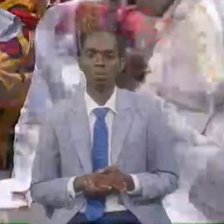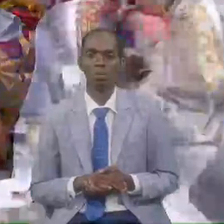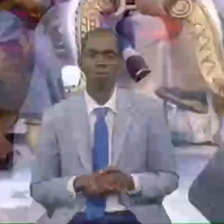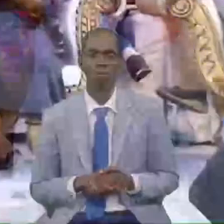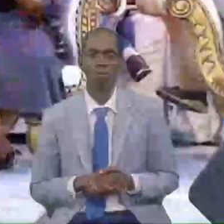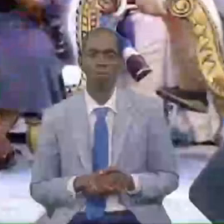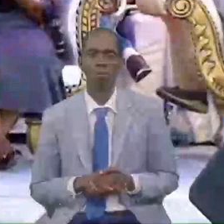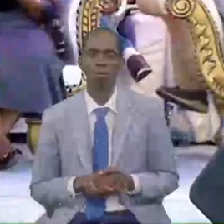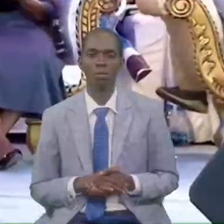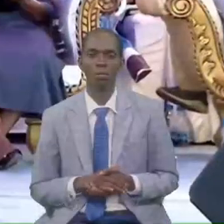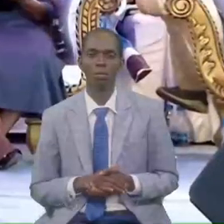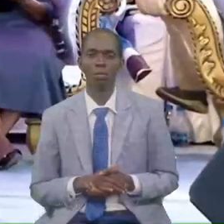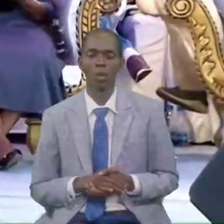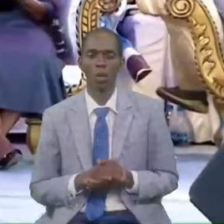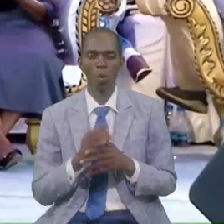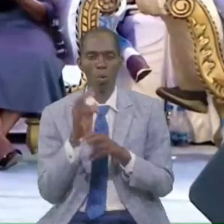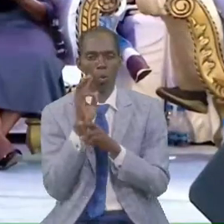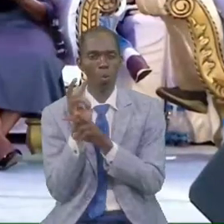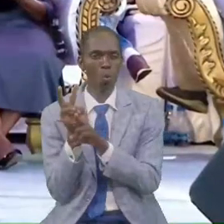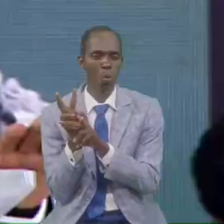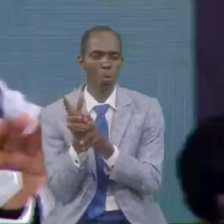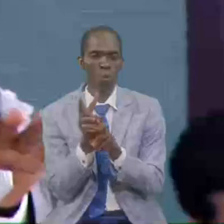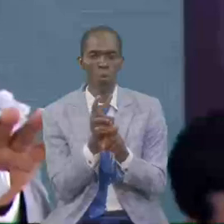nous devons faire attention à cette passion.